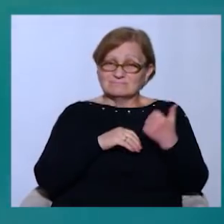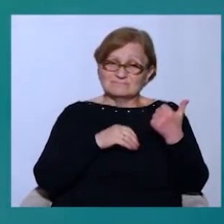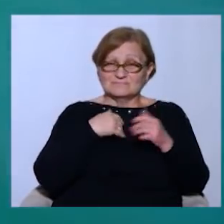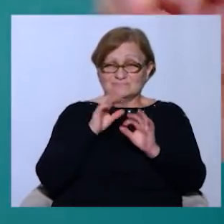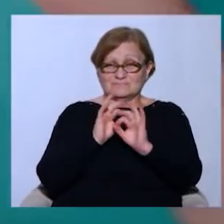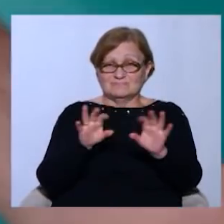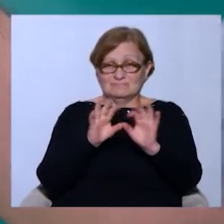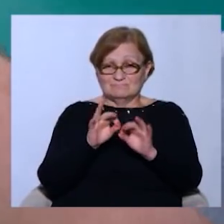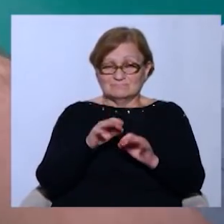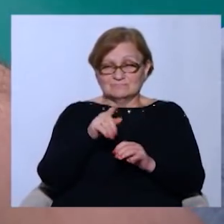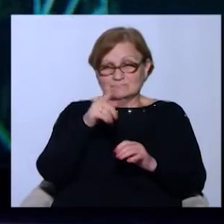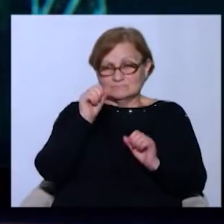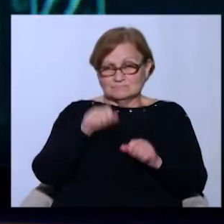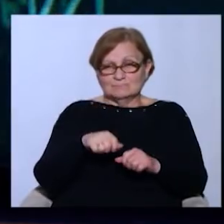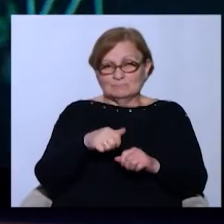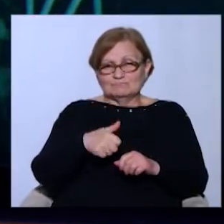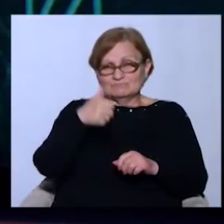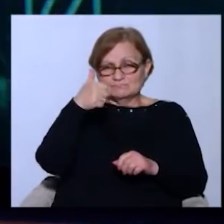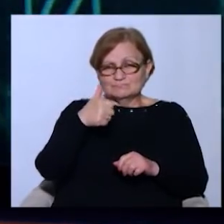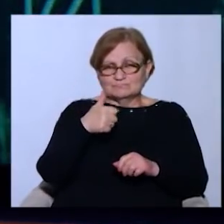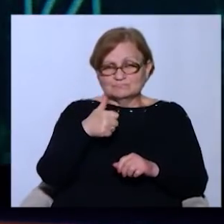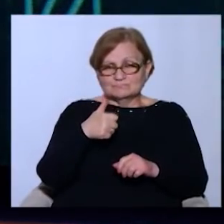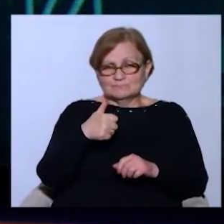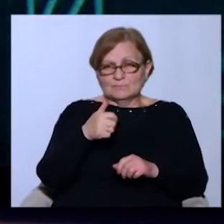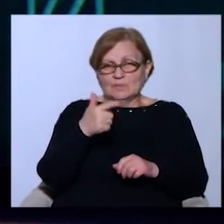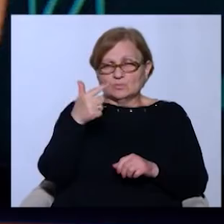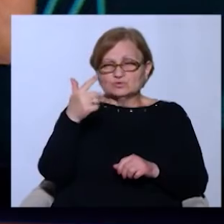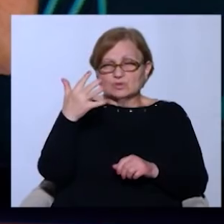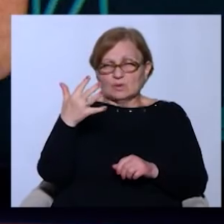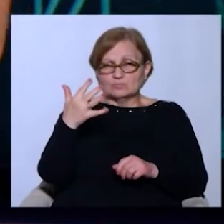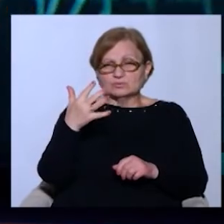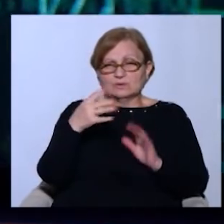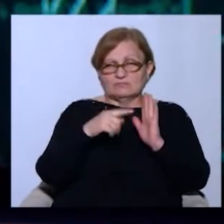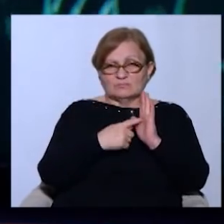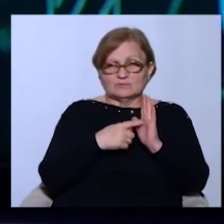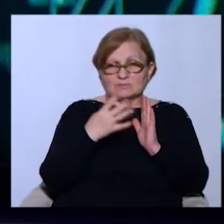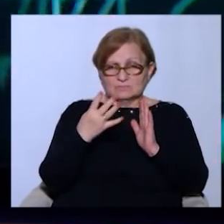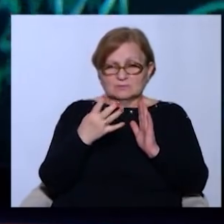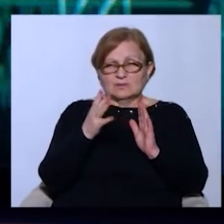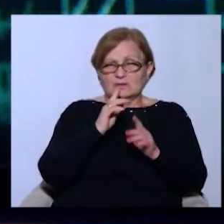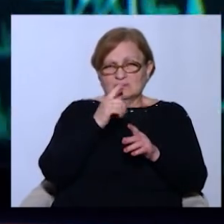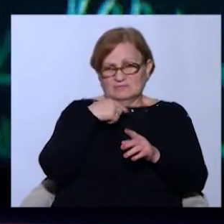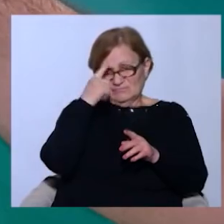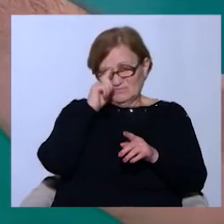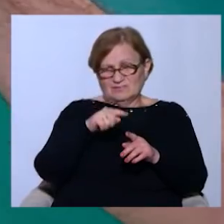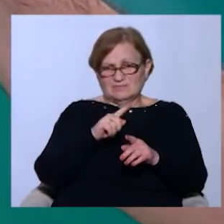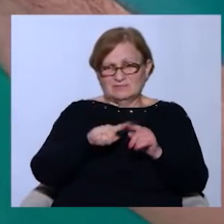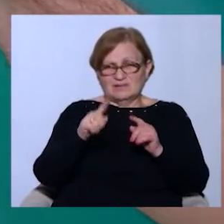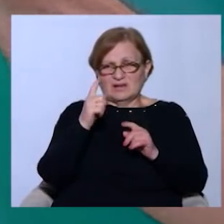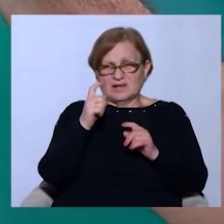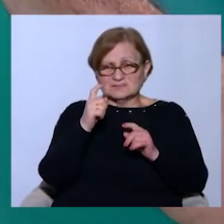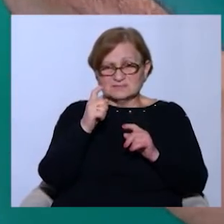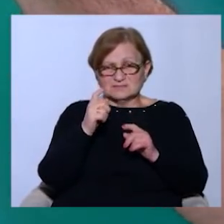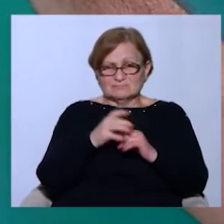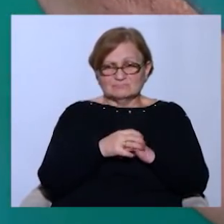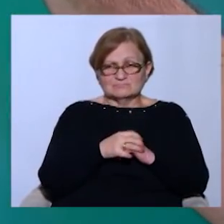თქვი, მაშინ ჩვენ შეგვიძლია ჯერ 25 4-ზე გავამრავლოთ და რას მივიღეთ? 100. და შემდეგ ეს